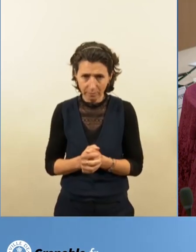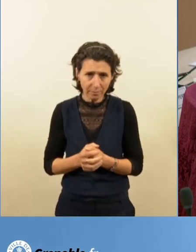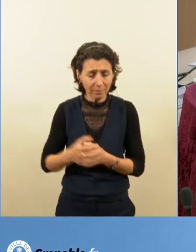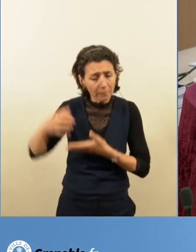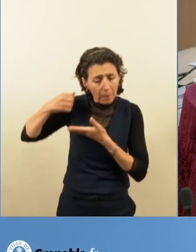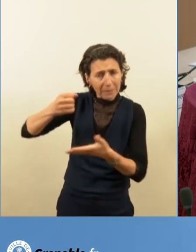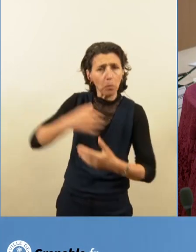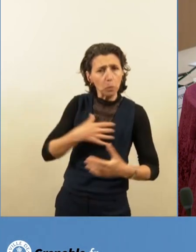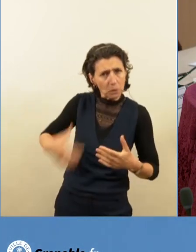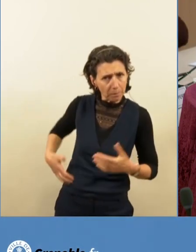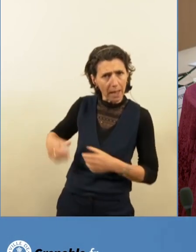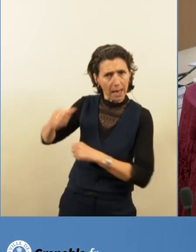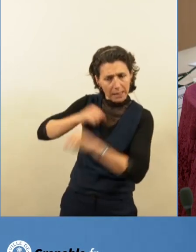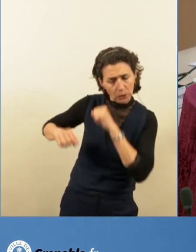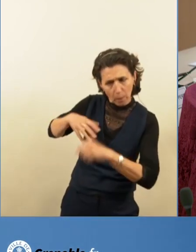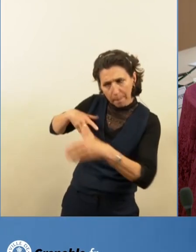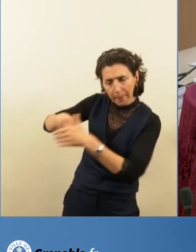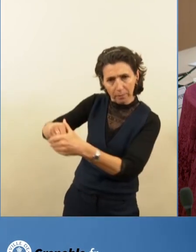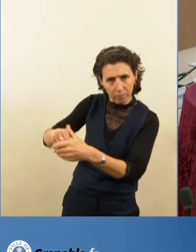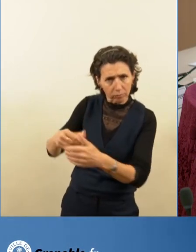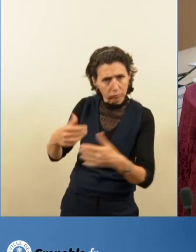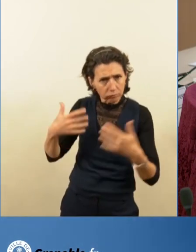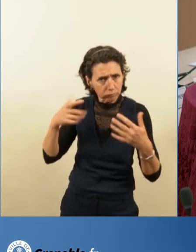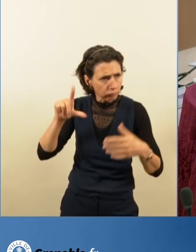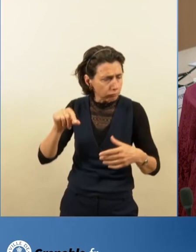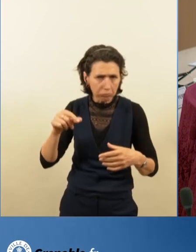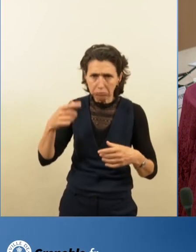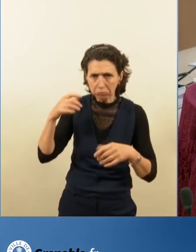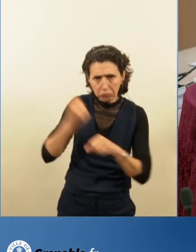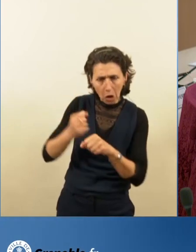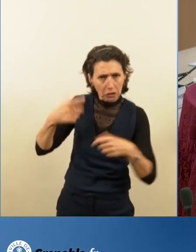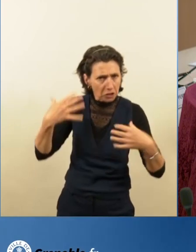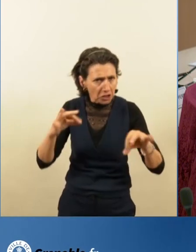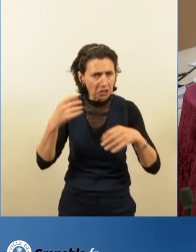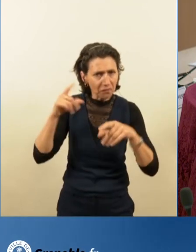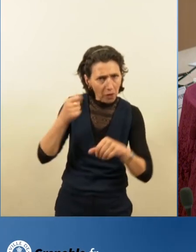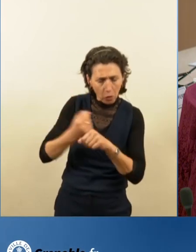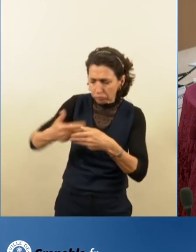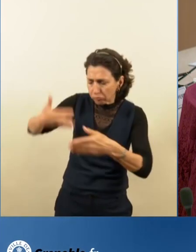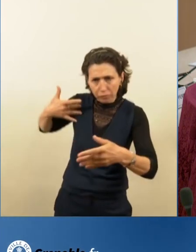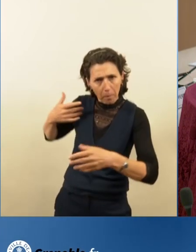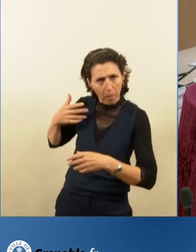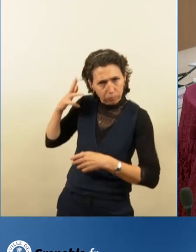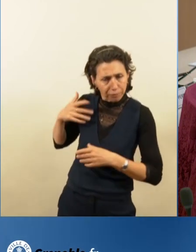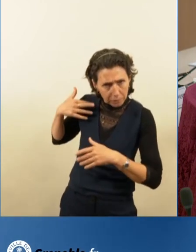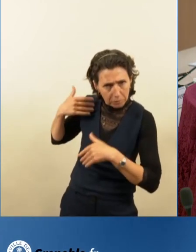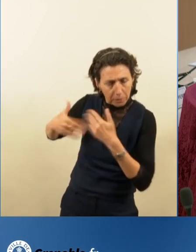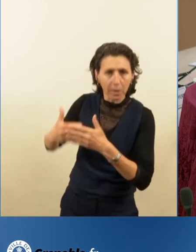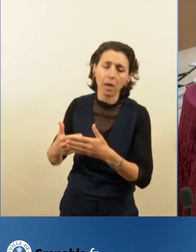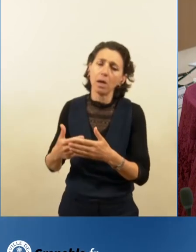fait plusieurs décennies que c'est engagé il se trouve que dans un ancien mandat j'avais pu lancer ça dans les années